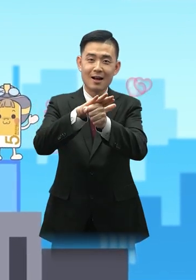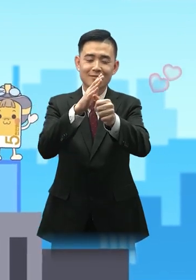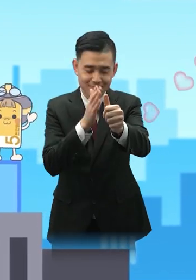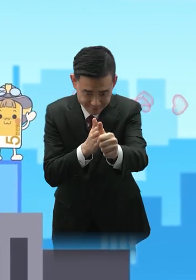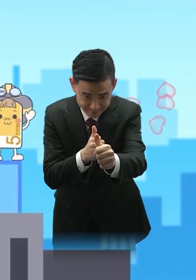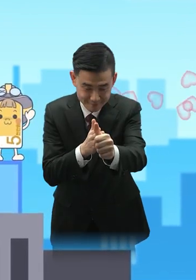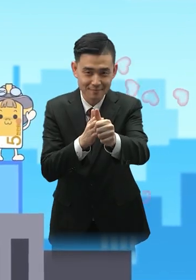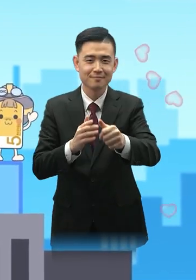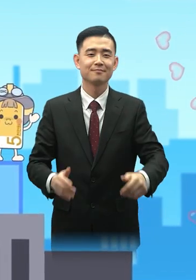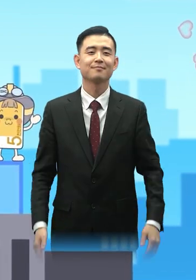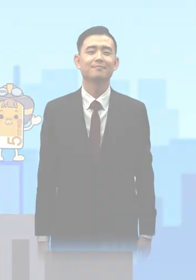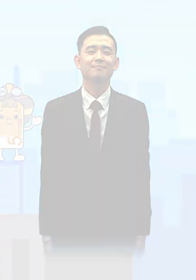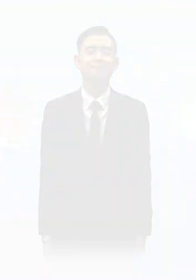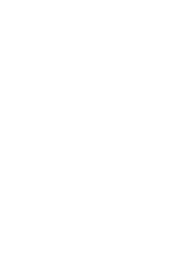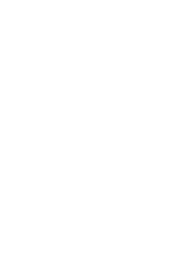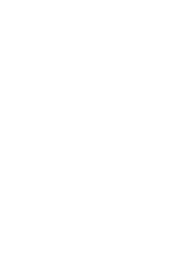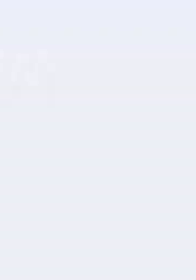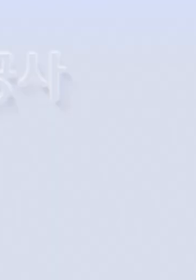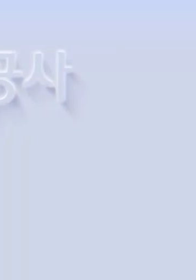많은 사랑 부탁드려요.